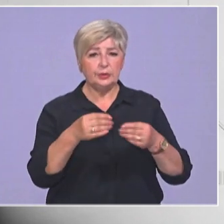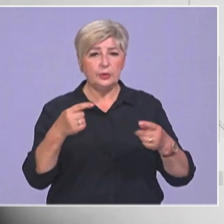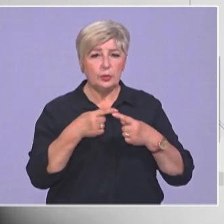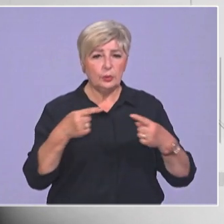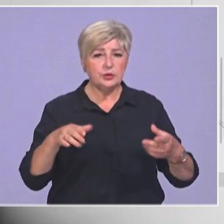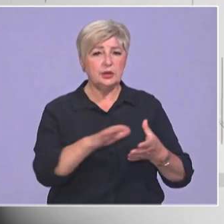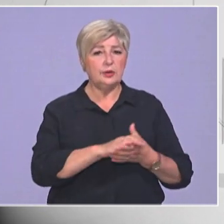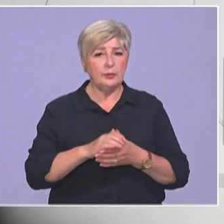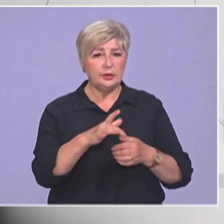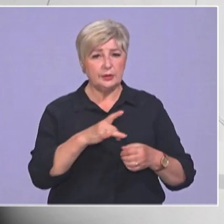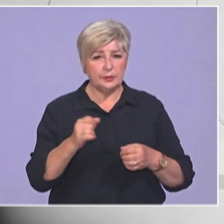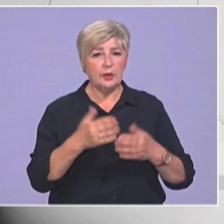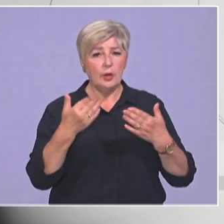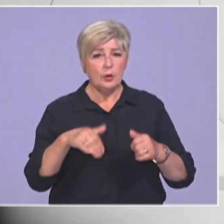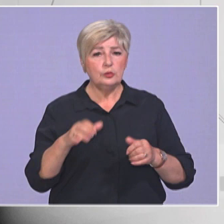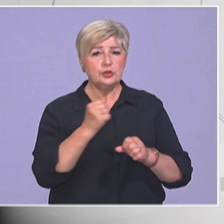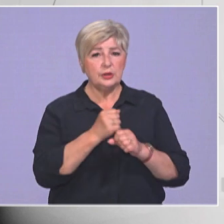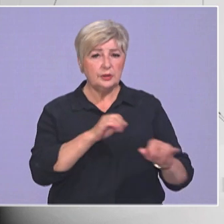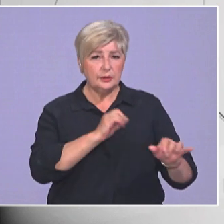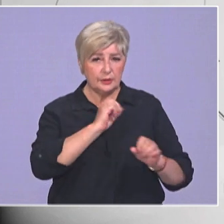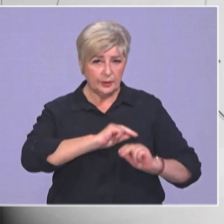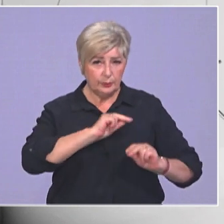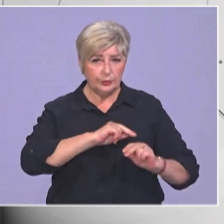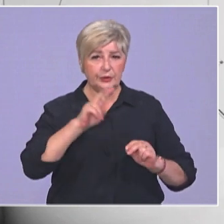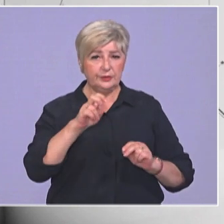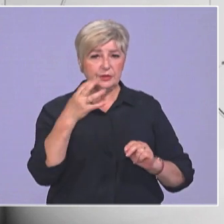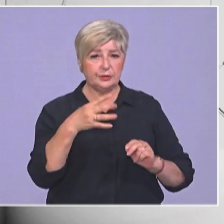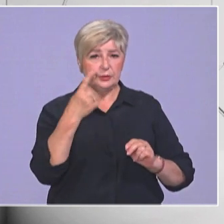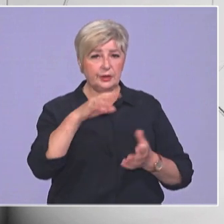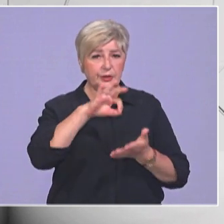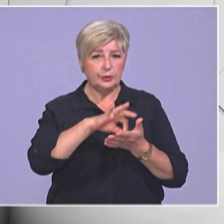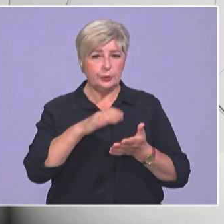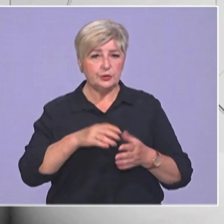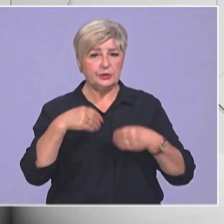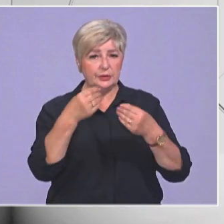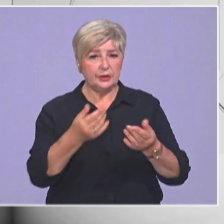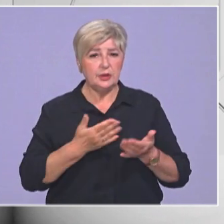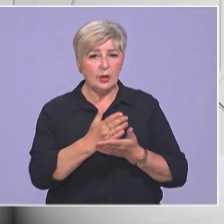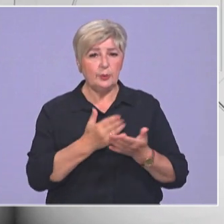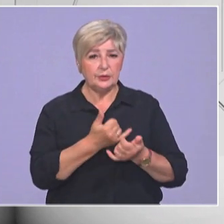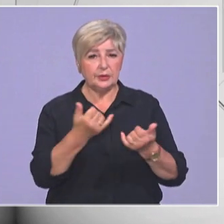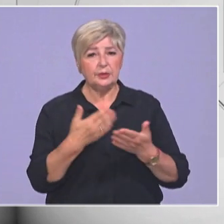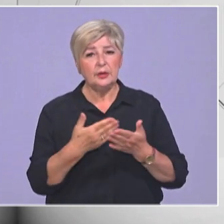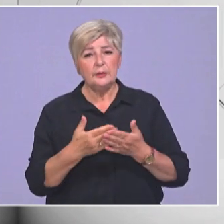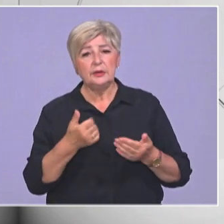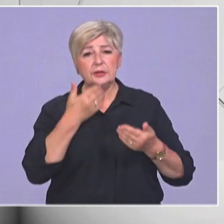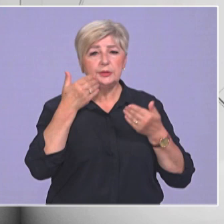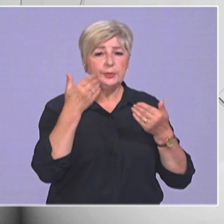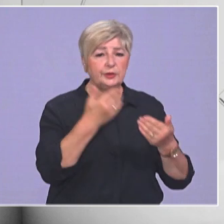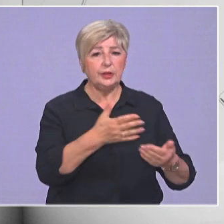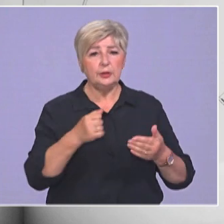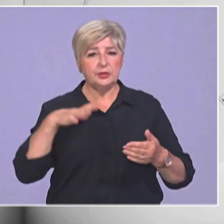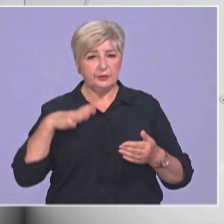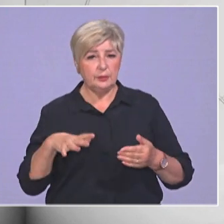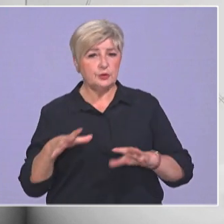області діє вже 241 точка доступу до адміністративних послуг. Наприклад, до ЦНАПів звертаються вимушені